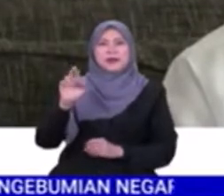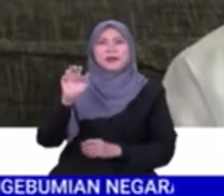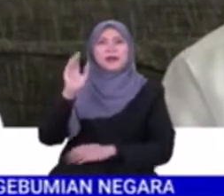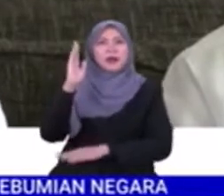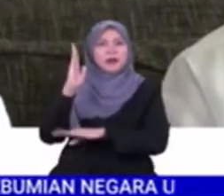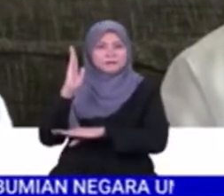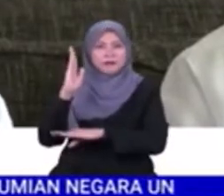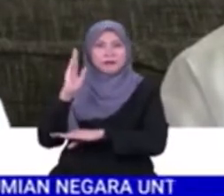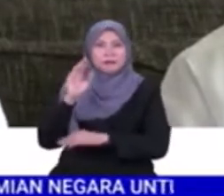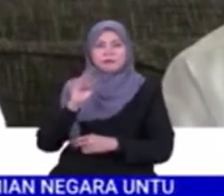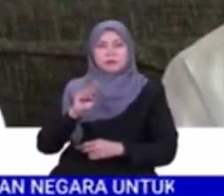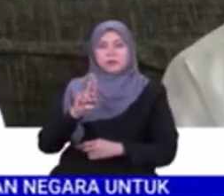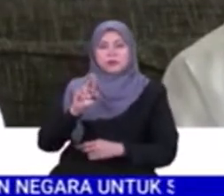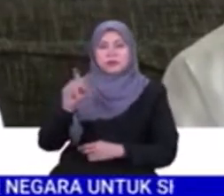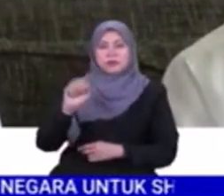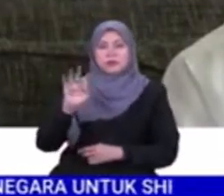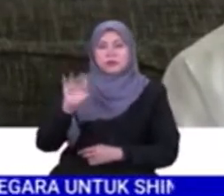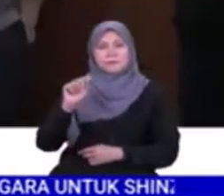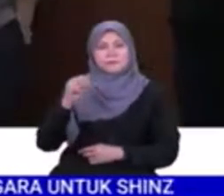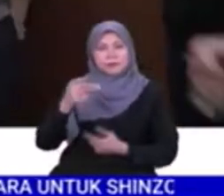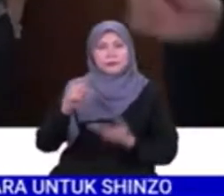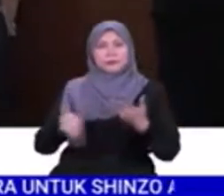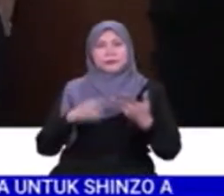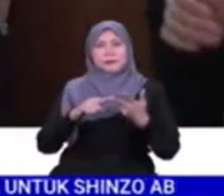Arafah, Muzdalifah dan Mina.